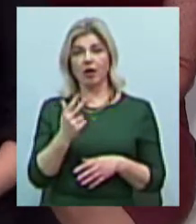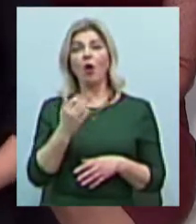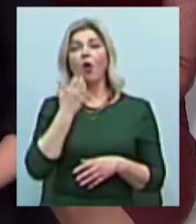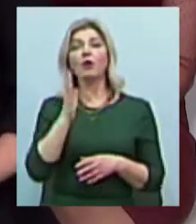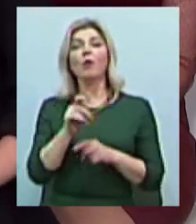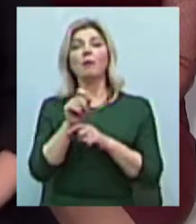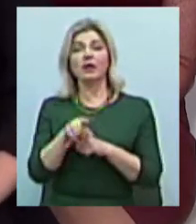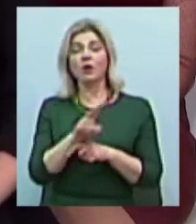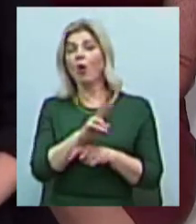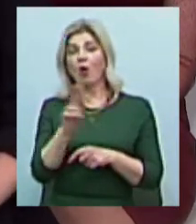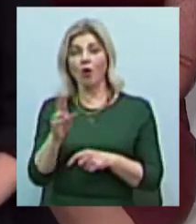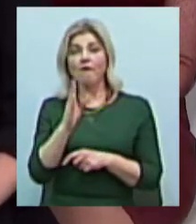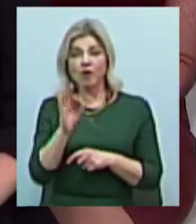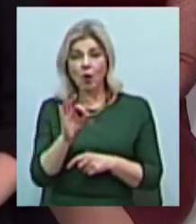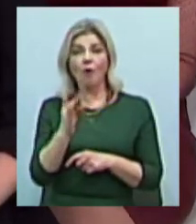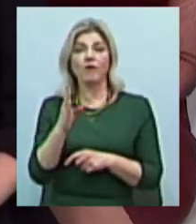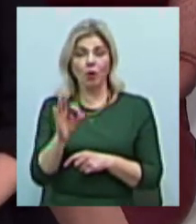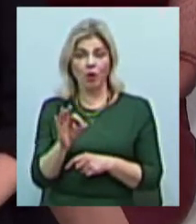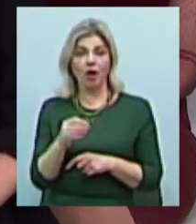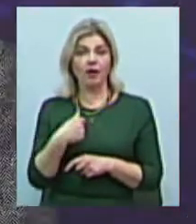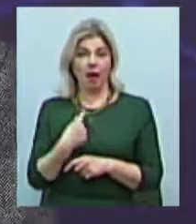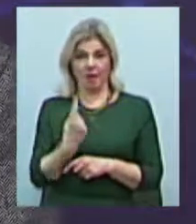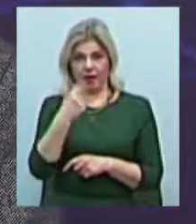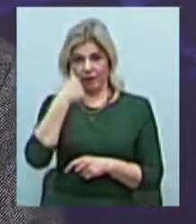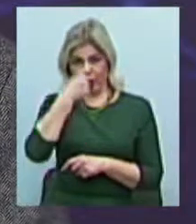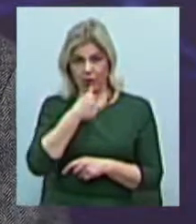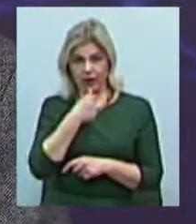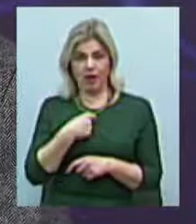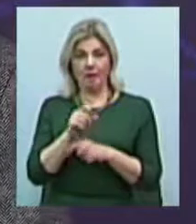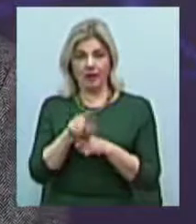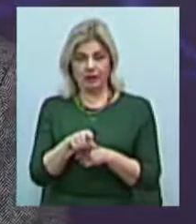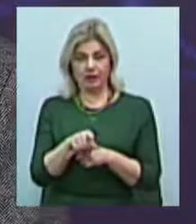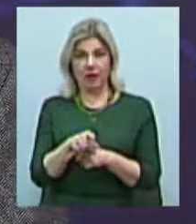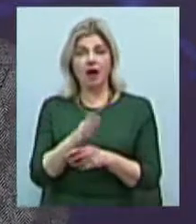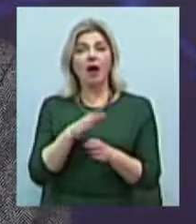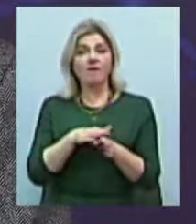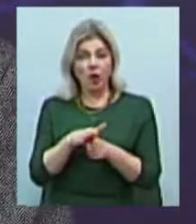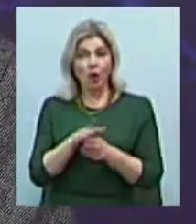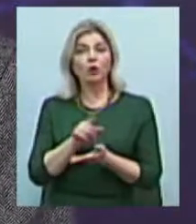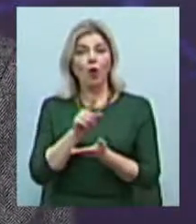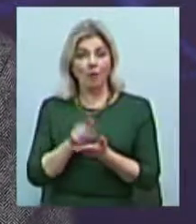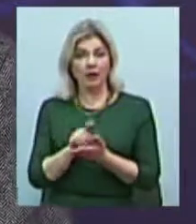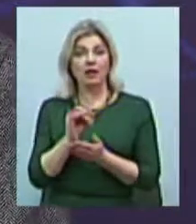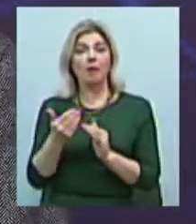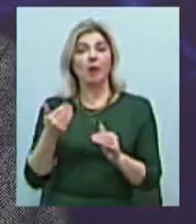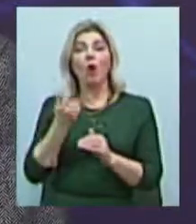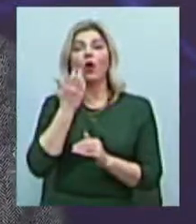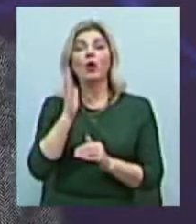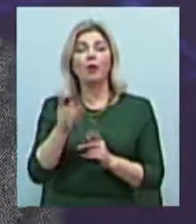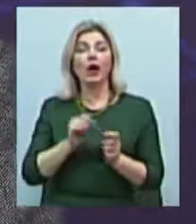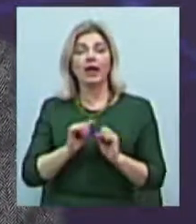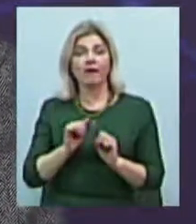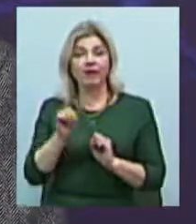призначення? Хоч когось? Я перший рік я призначений. Служба автомобільних доріг. Виконуючим обов'язки. І попередники коли так буде керівник вже? Ну, ви